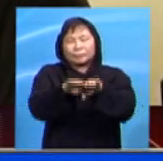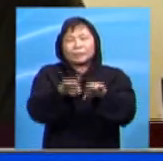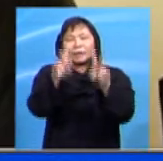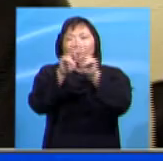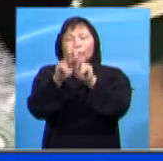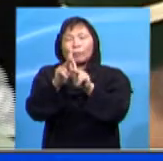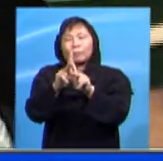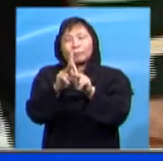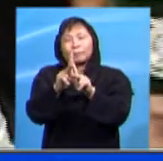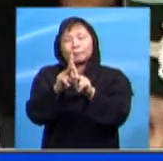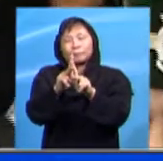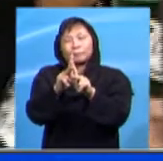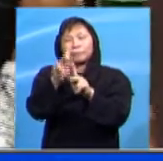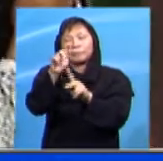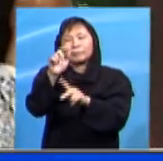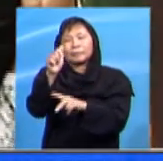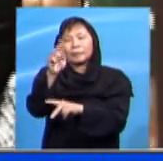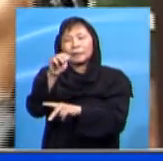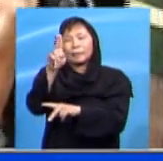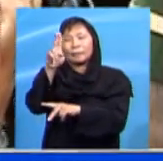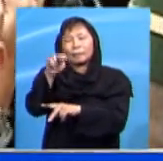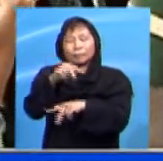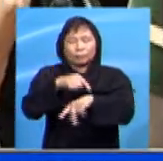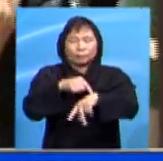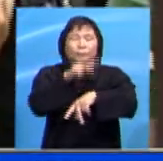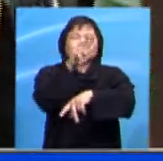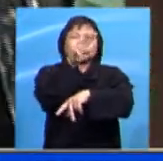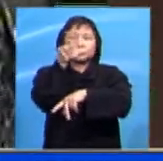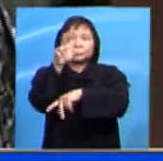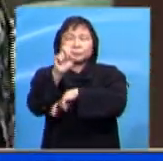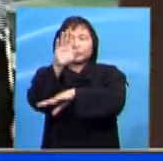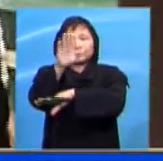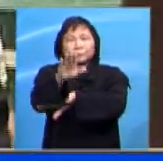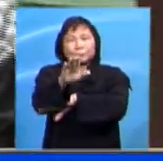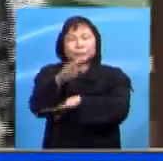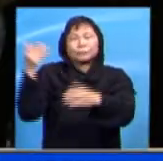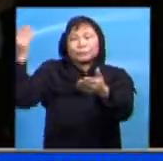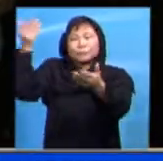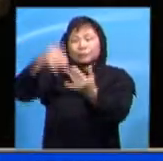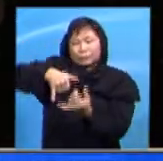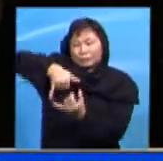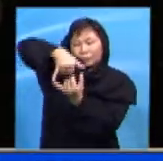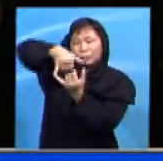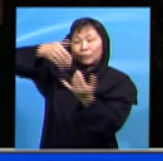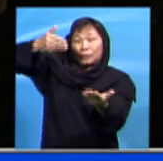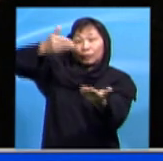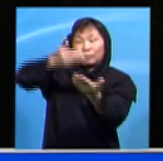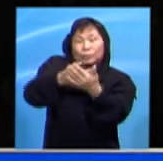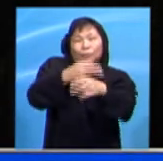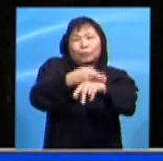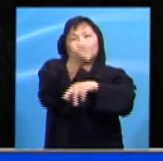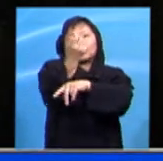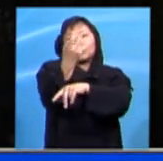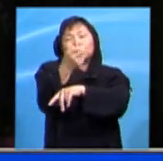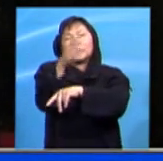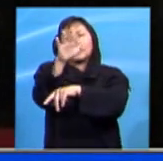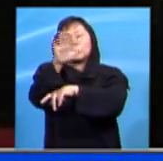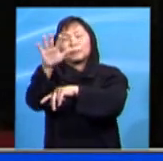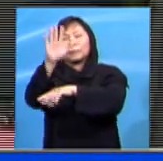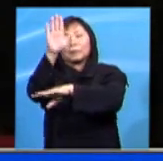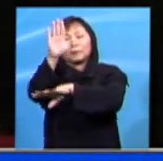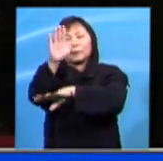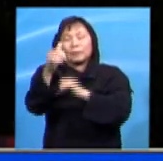Kampung Masjid lama Tambun kira-kira pukul 2:30 petang ketibaan jenazah tepat 12:55 tengah hari